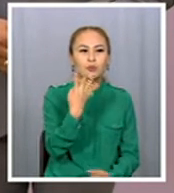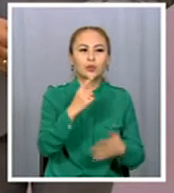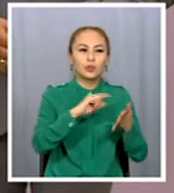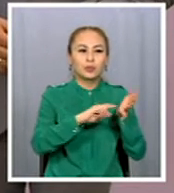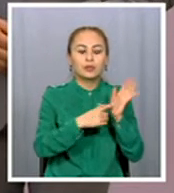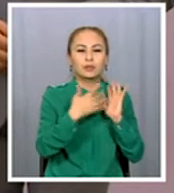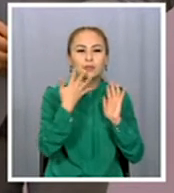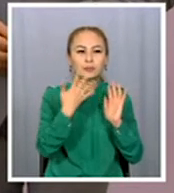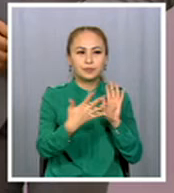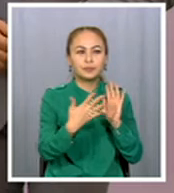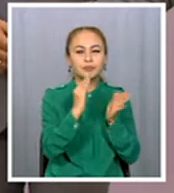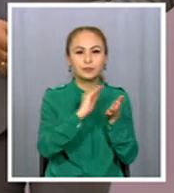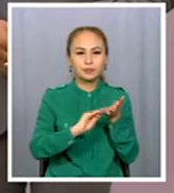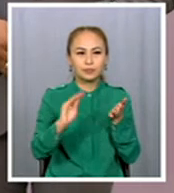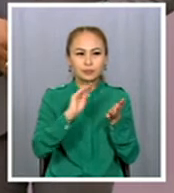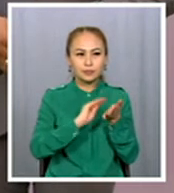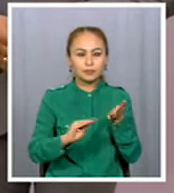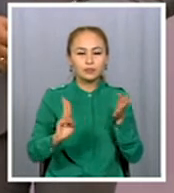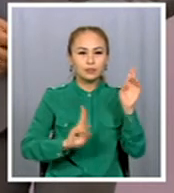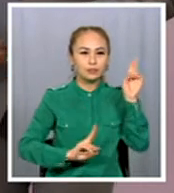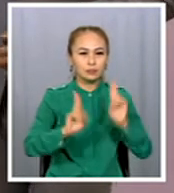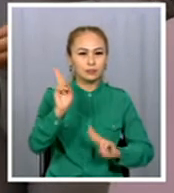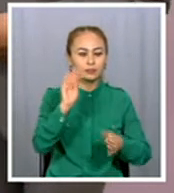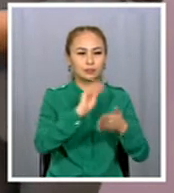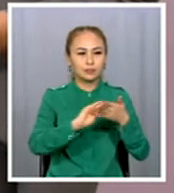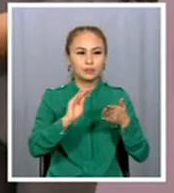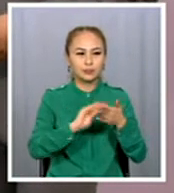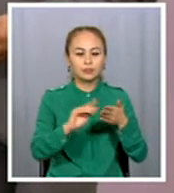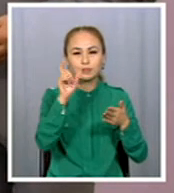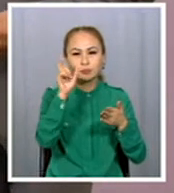көбейтіндісін жазбаша баған түрінде көбейтейік.